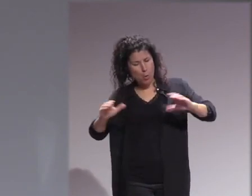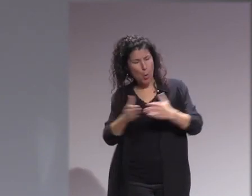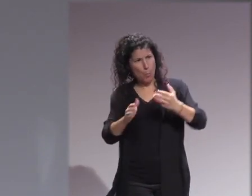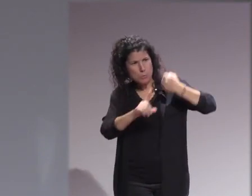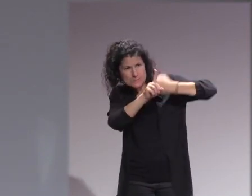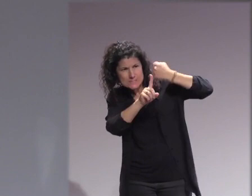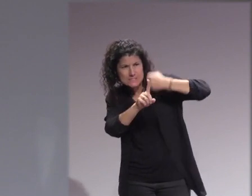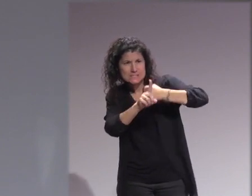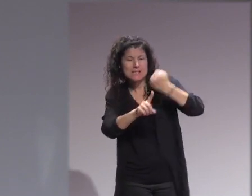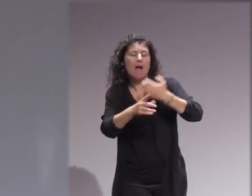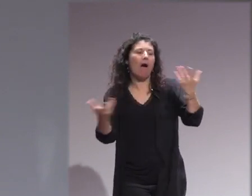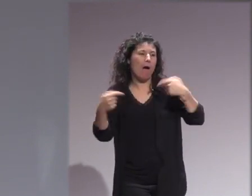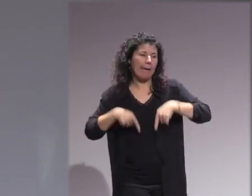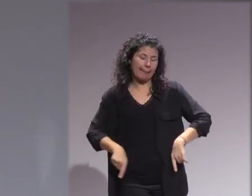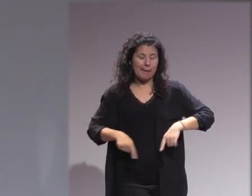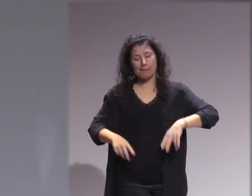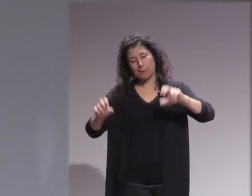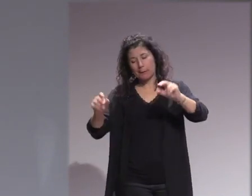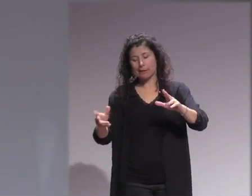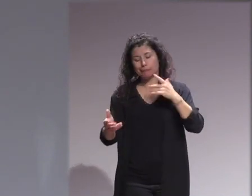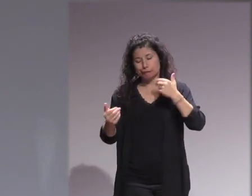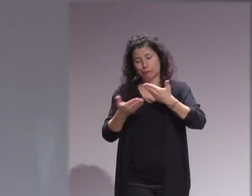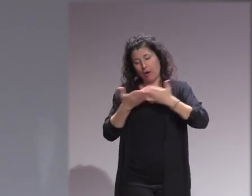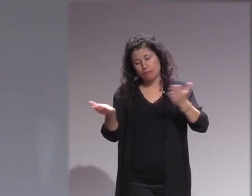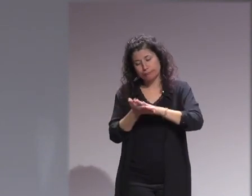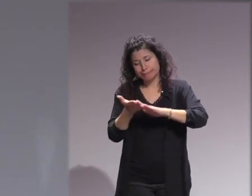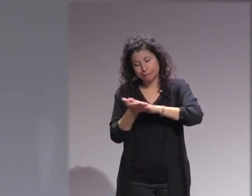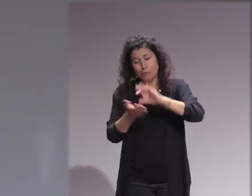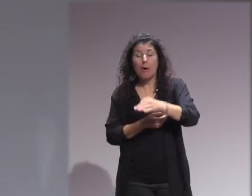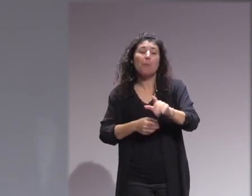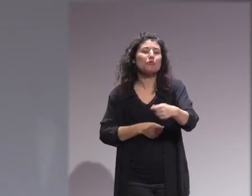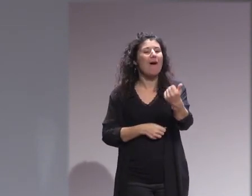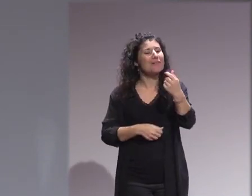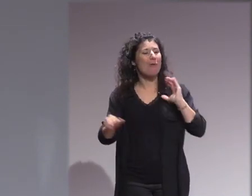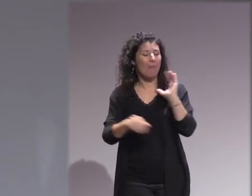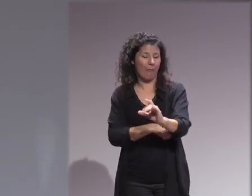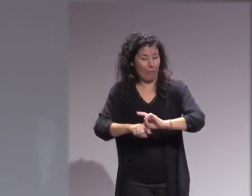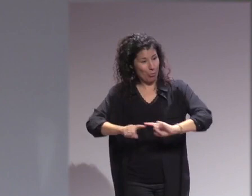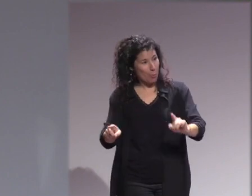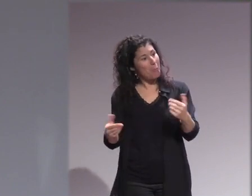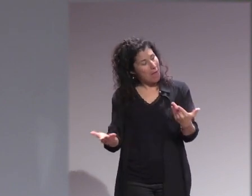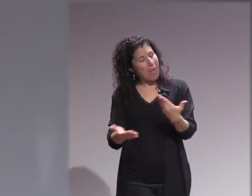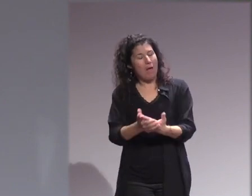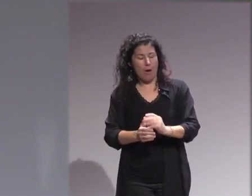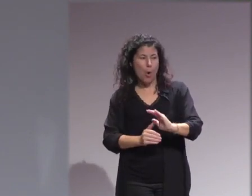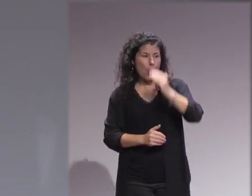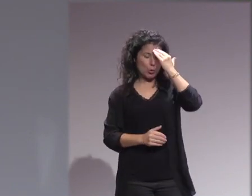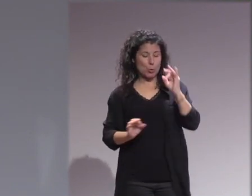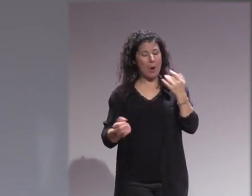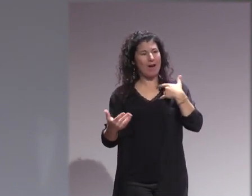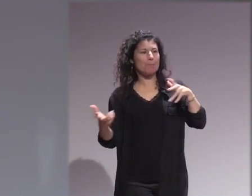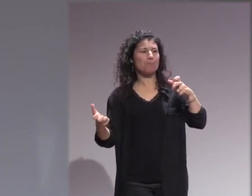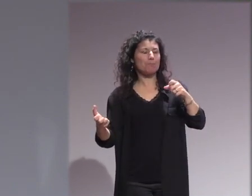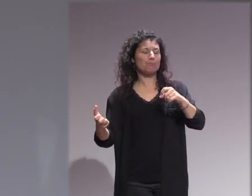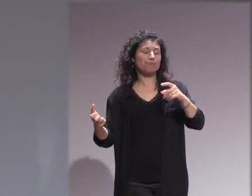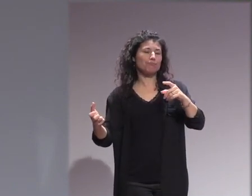pas de dédommagement, hein. On va pas aller jusque-là, mais au moins ça a été reconnu effectivement comme un crime d'État, puisque en fait ce qui avait été fait à La